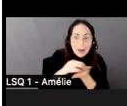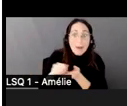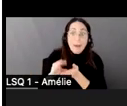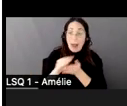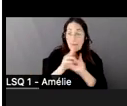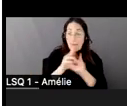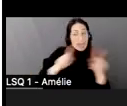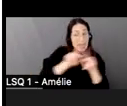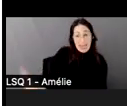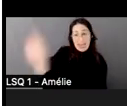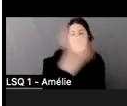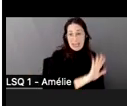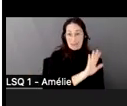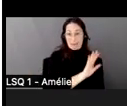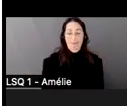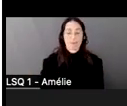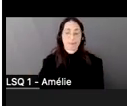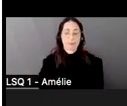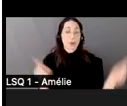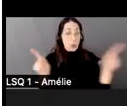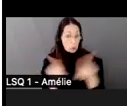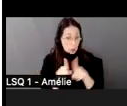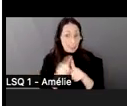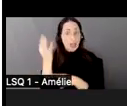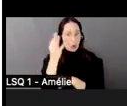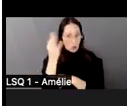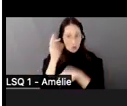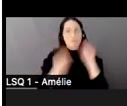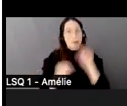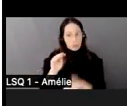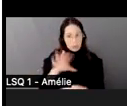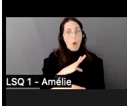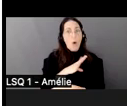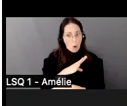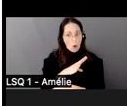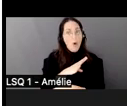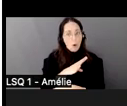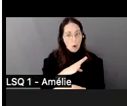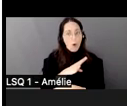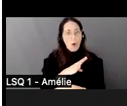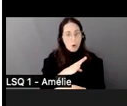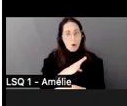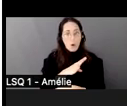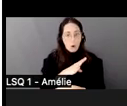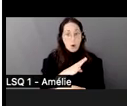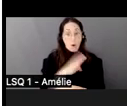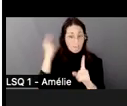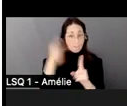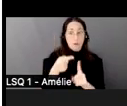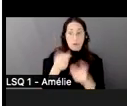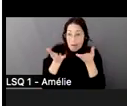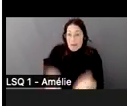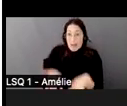nationale et c'est un cours qui est évalué pour répondre aux besoins